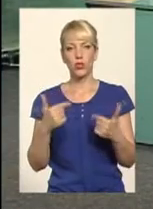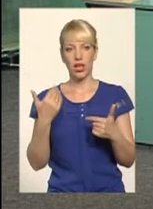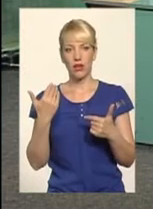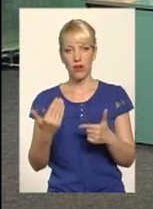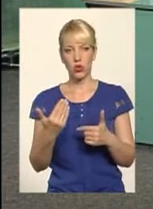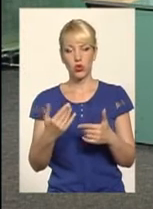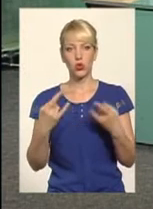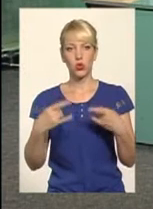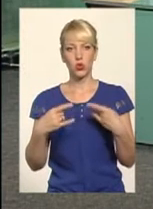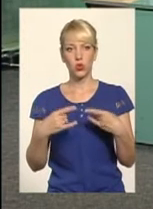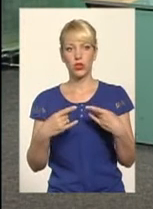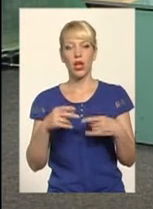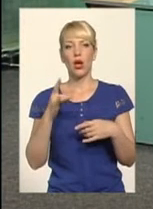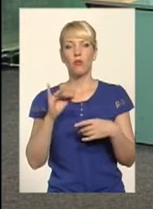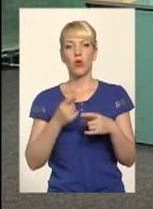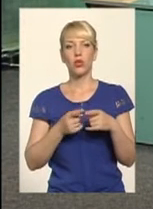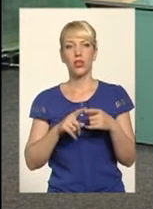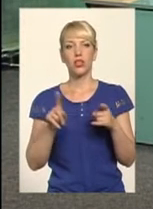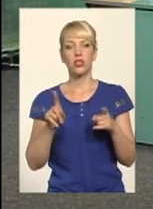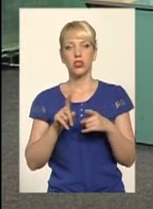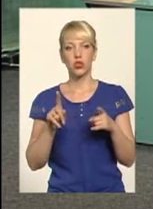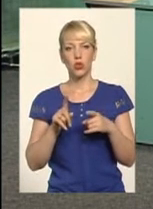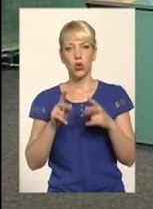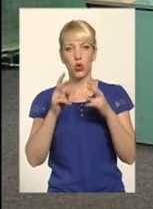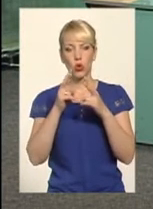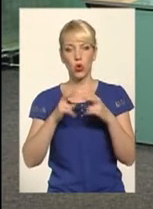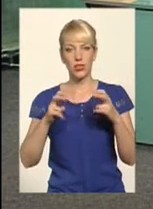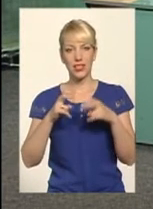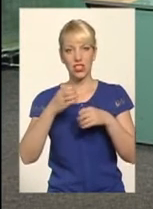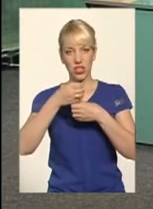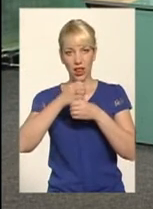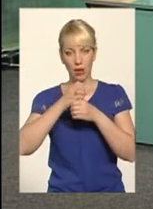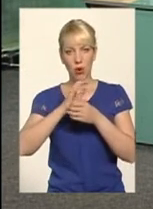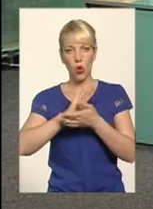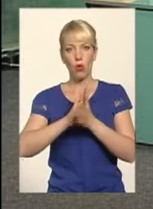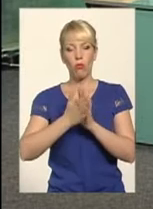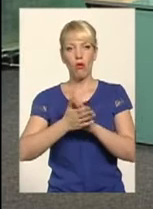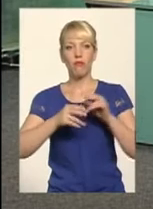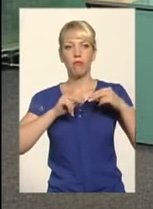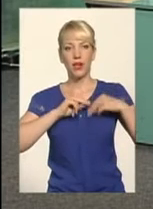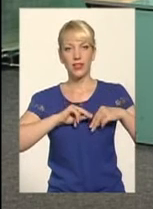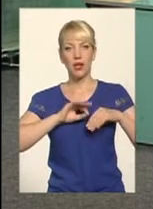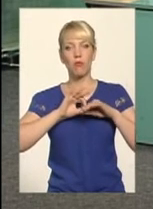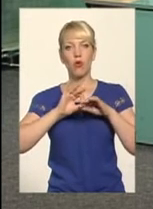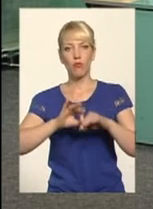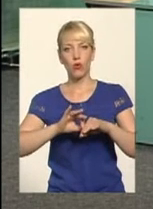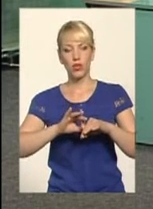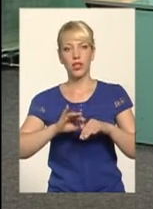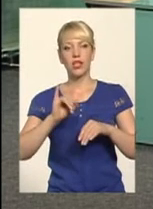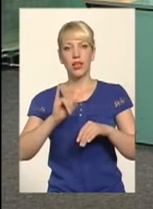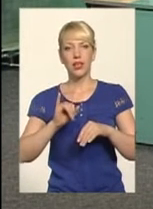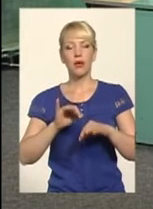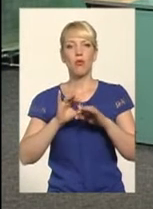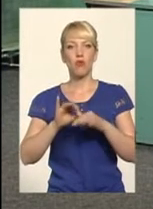студії, про те, що дослідження лабораторні умов праці проводили і проводить на